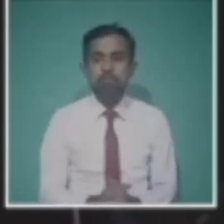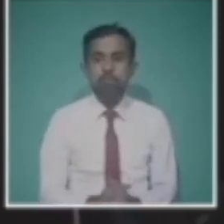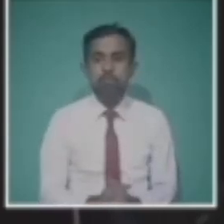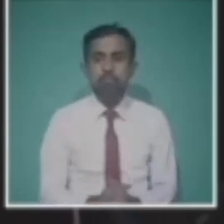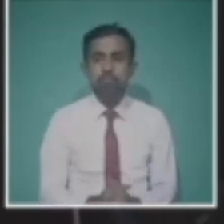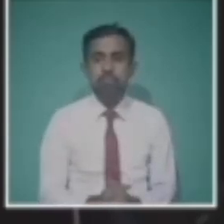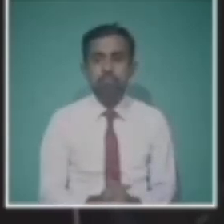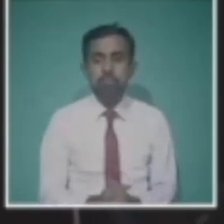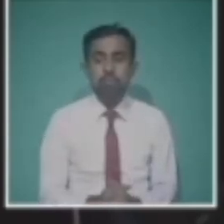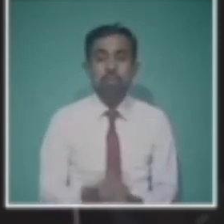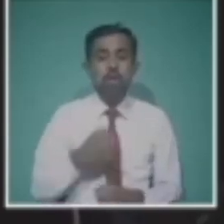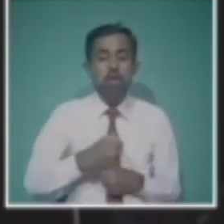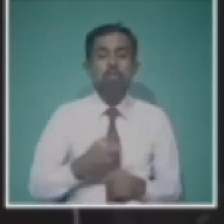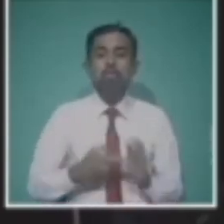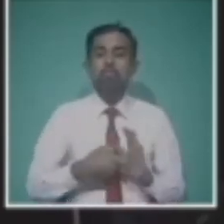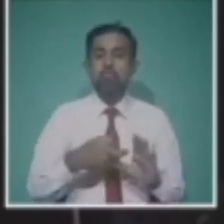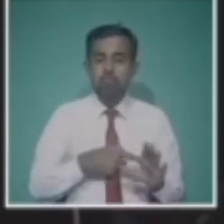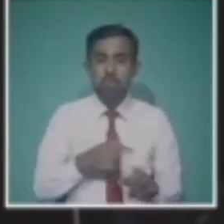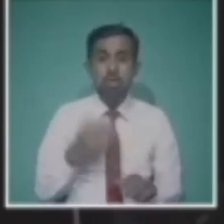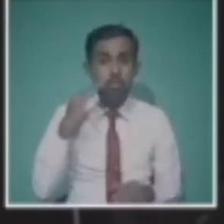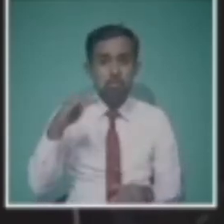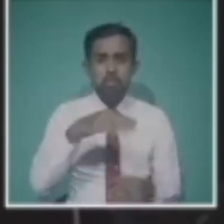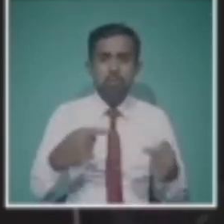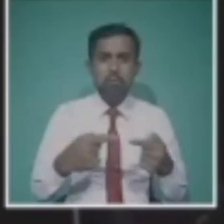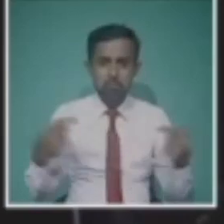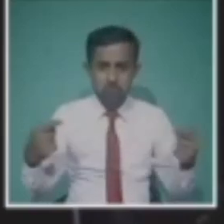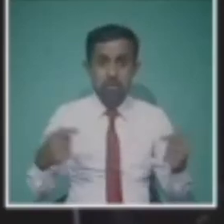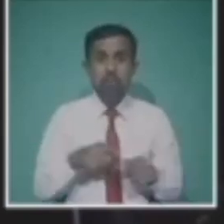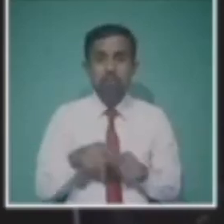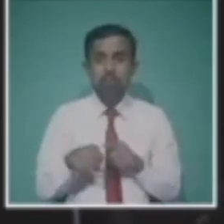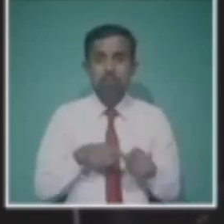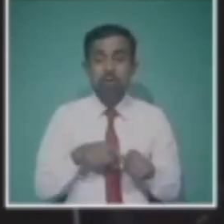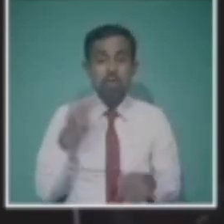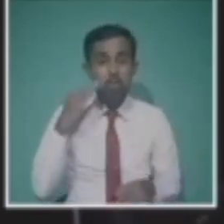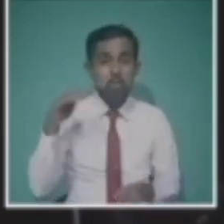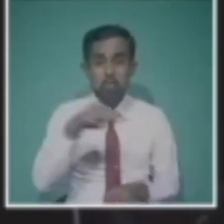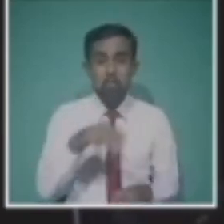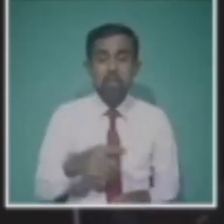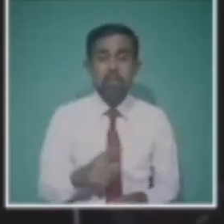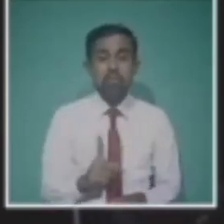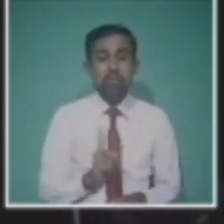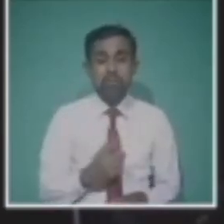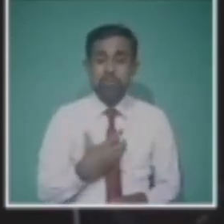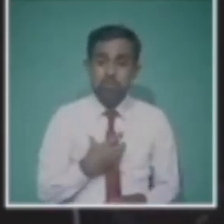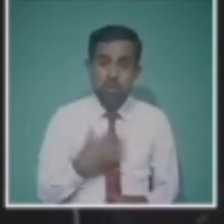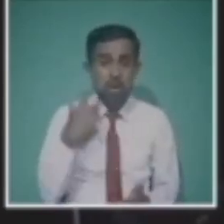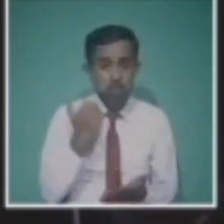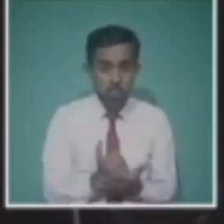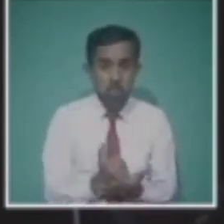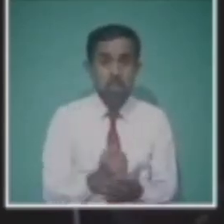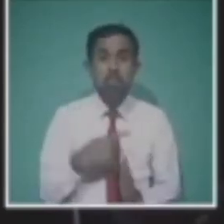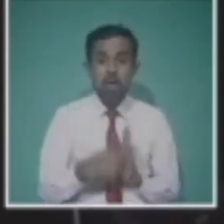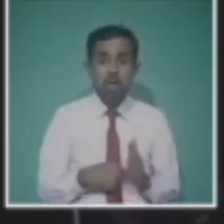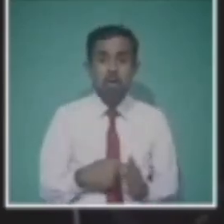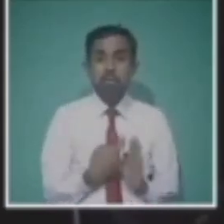එහෙමනම් ආණ්ඩුව හදන්නේ ජනතා විරෝධයට ලක්වෙන ජනතාවට වේදනාව ගෙන දෙන මේ